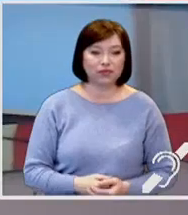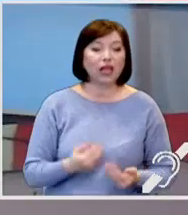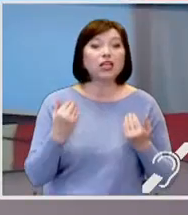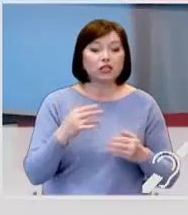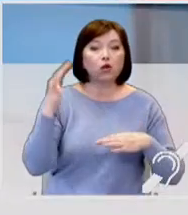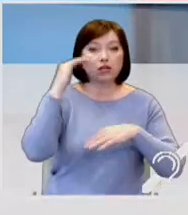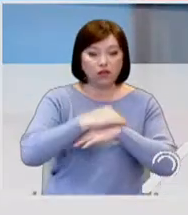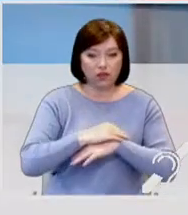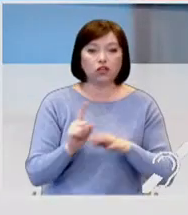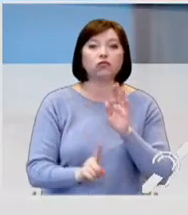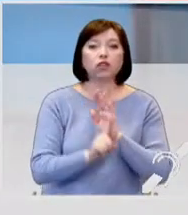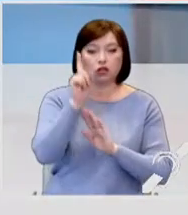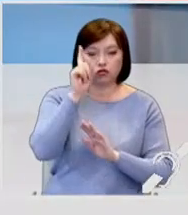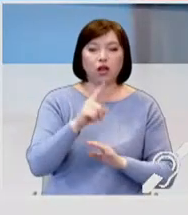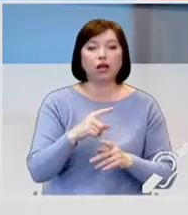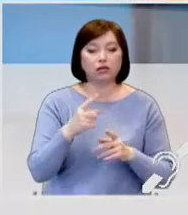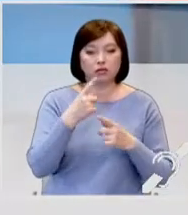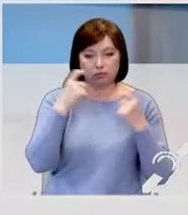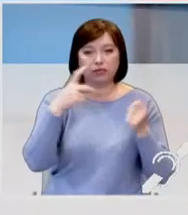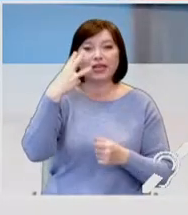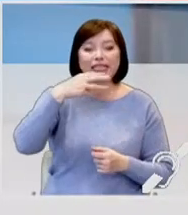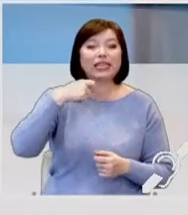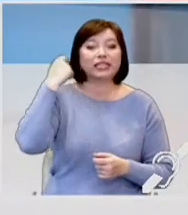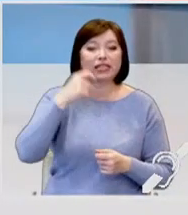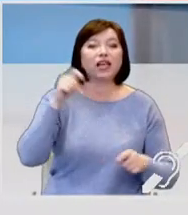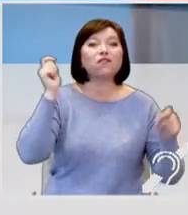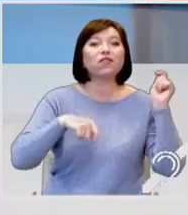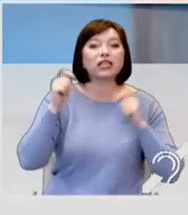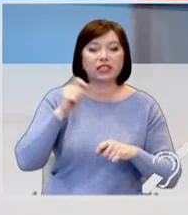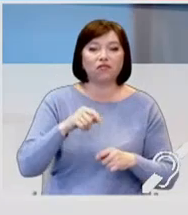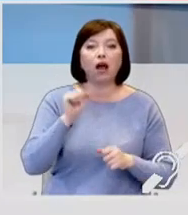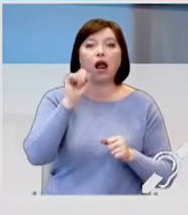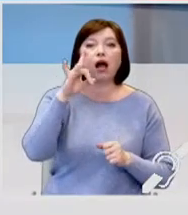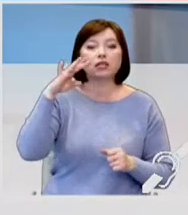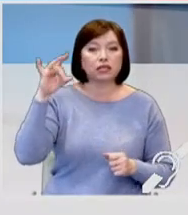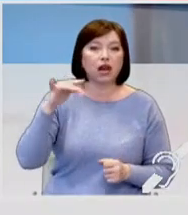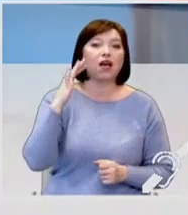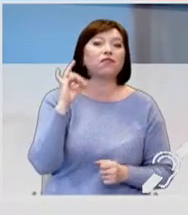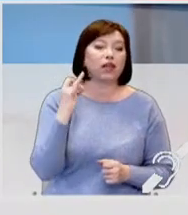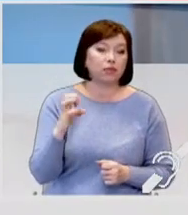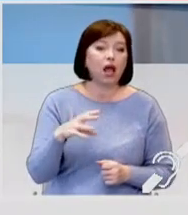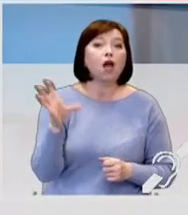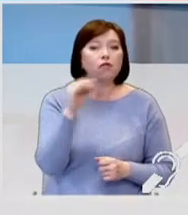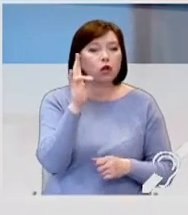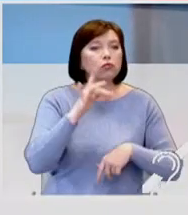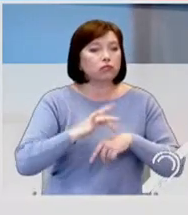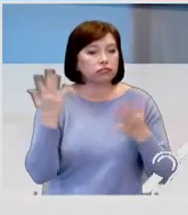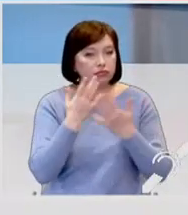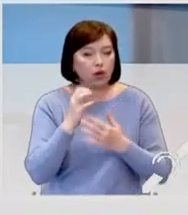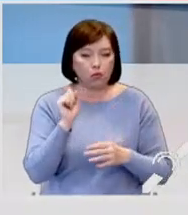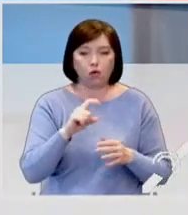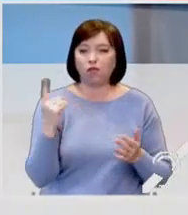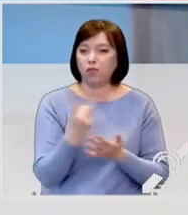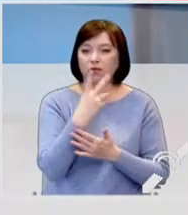în această seară se dă startul ediției aniversare de 30 de ani a festivalului astrafilm cinefili vor putea vedea în premieră și